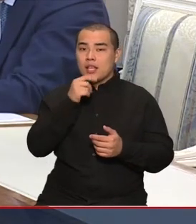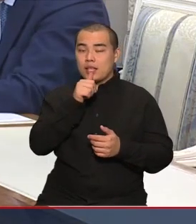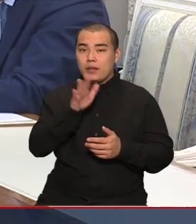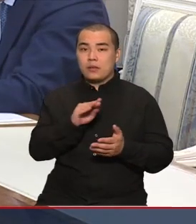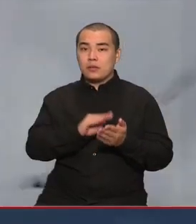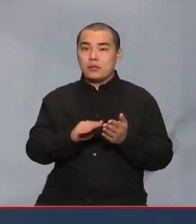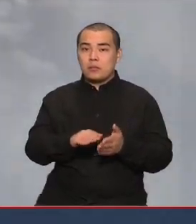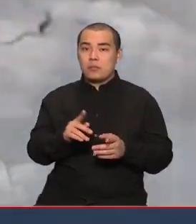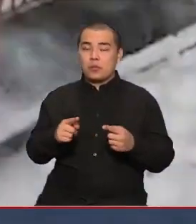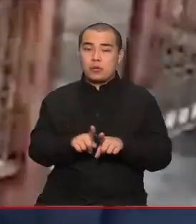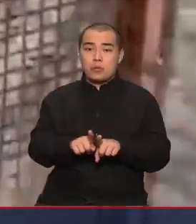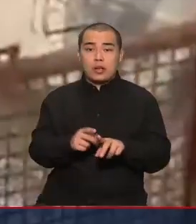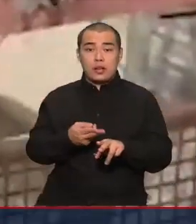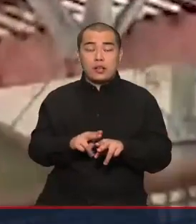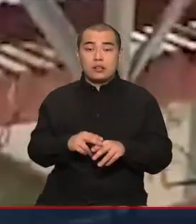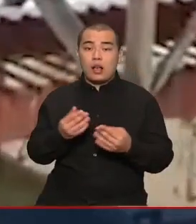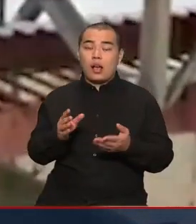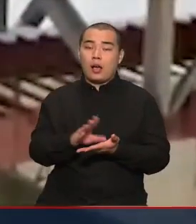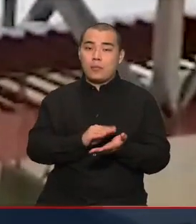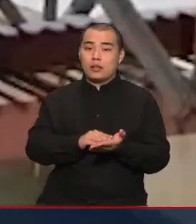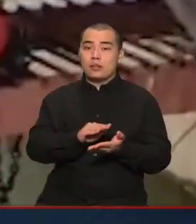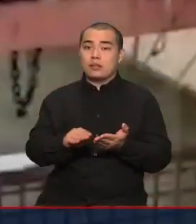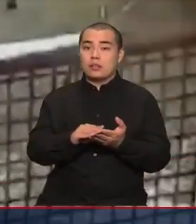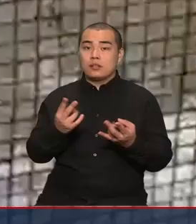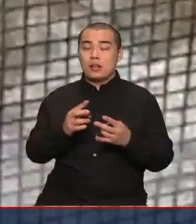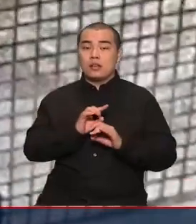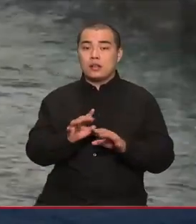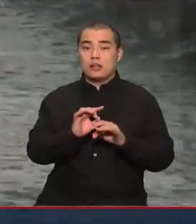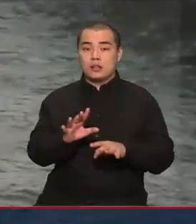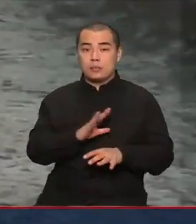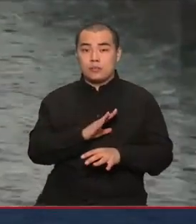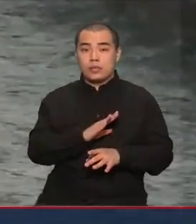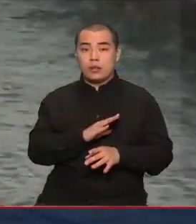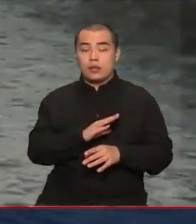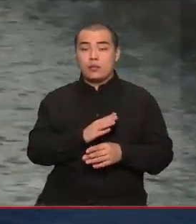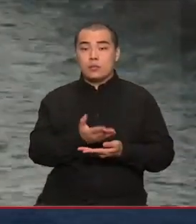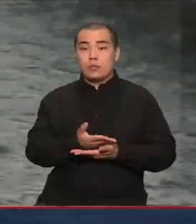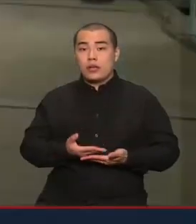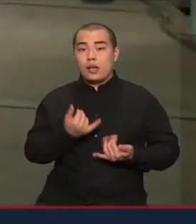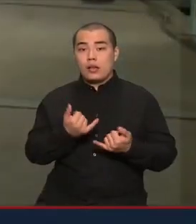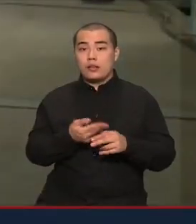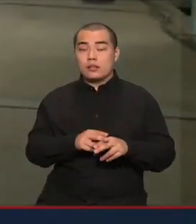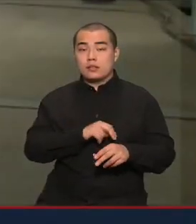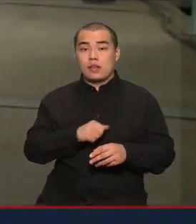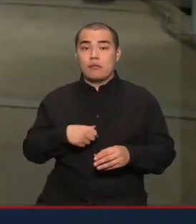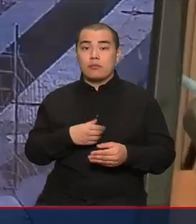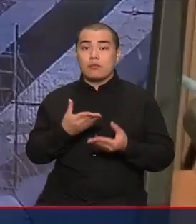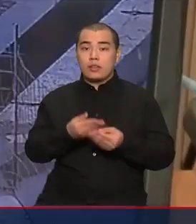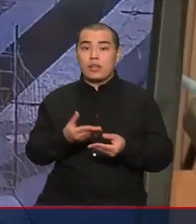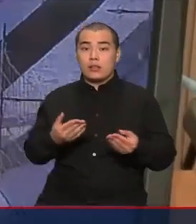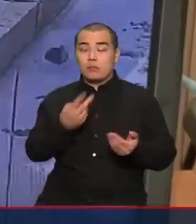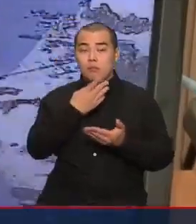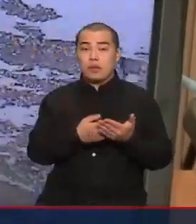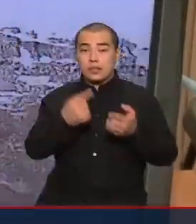жазуды тапсырды. Сондай-ақ жазда жердің кенезесі кебетіне бәріне мәлім, бірақ бізде көктен құйғанды құйып алатын қондырғы